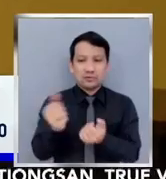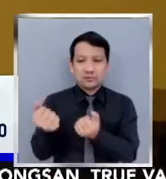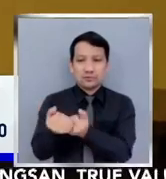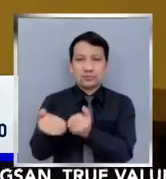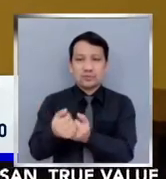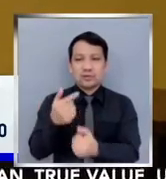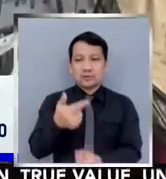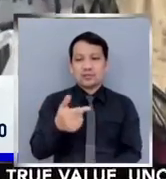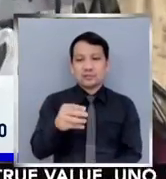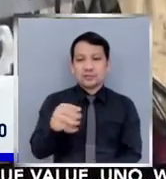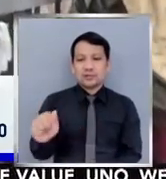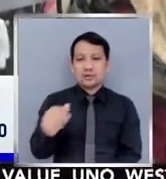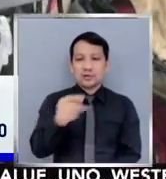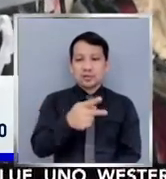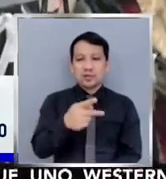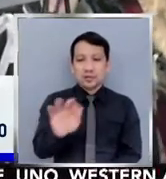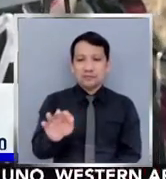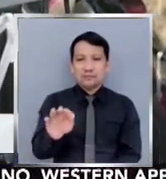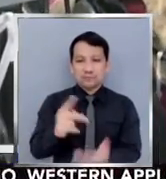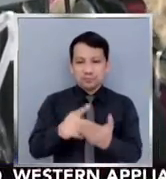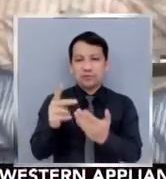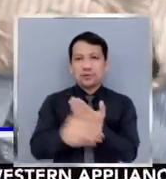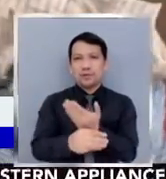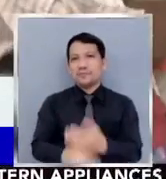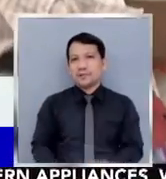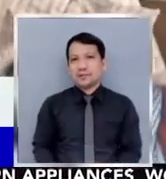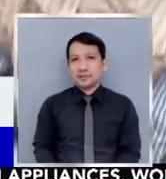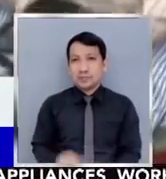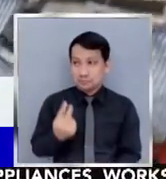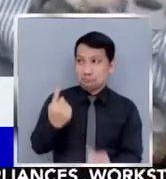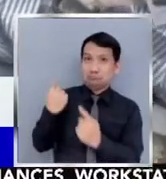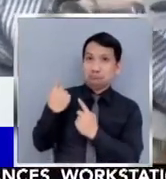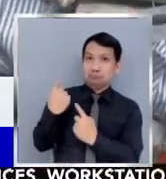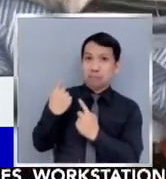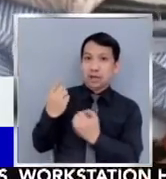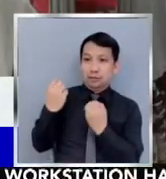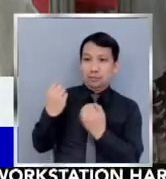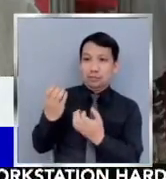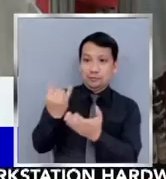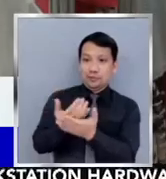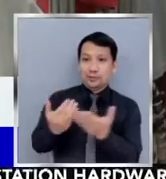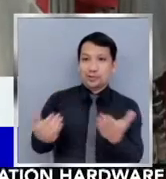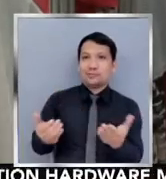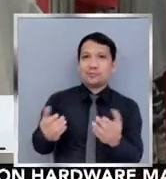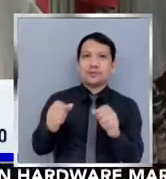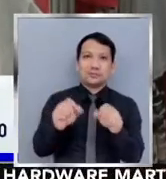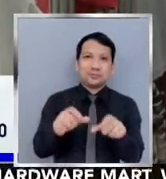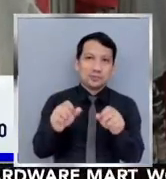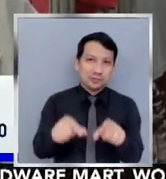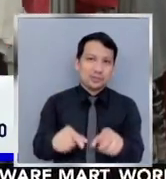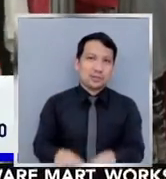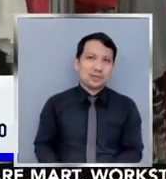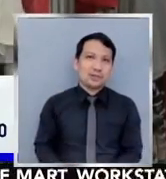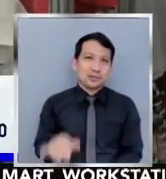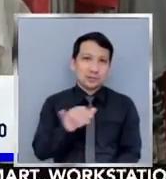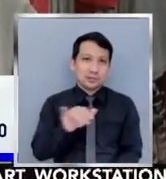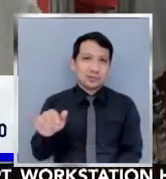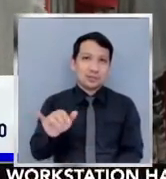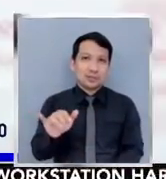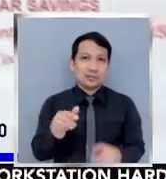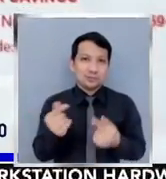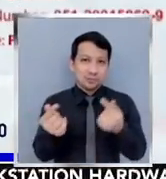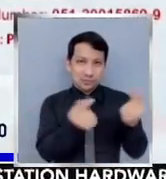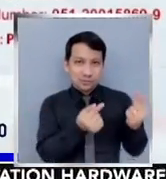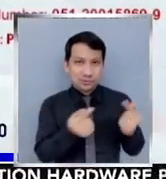GMAKF programs. Kita niyo naman po sa likod ko, napakadami pong items for sale. Mga kapwa ko kapuso ang mga nag-donate